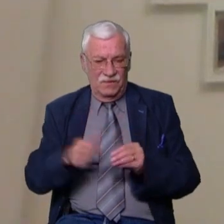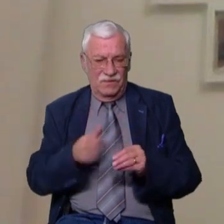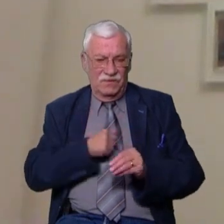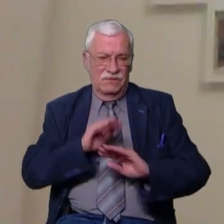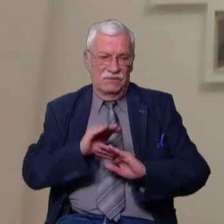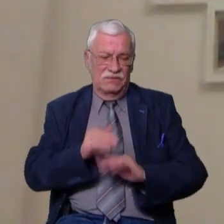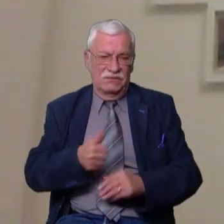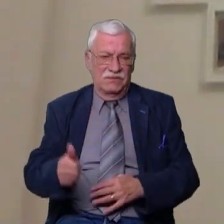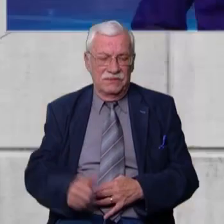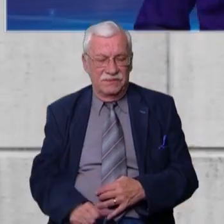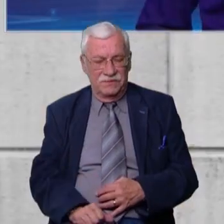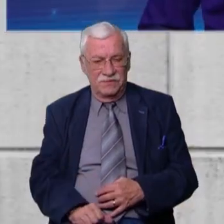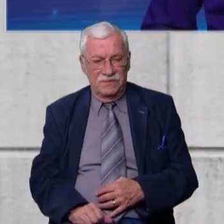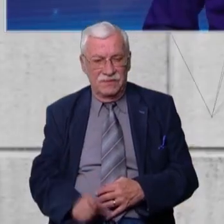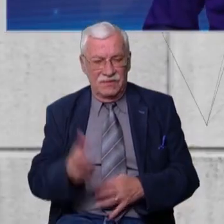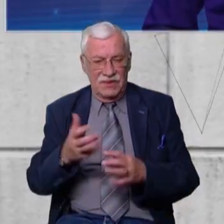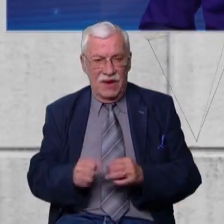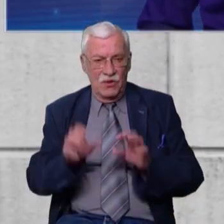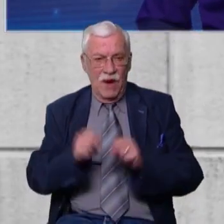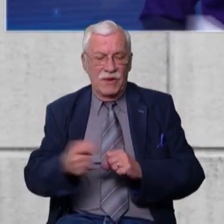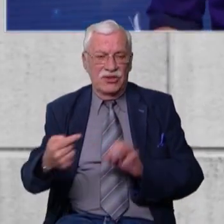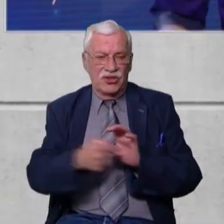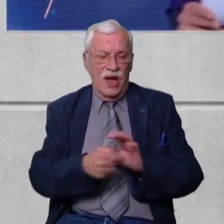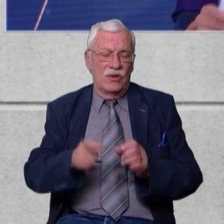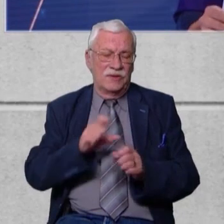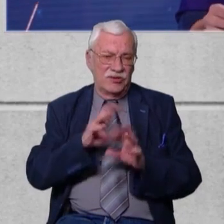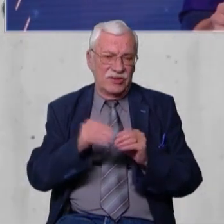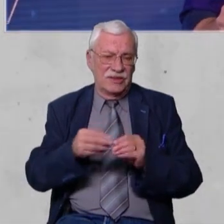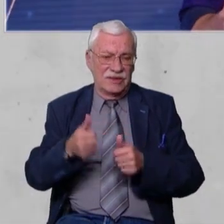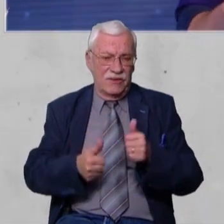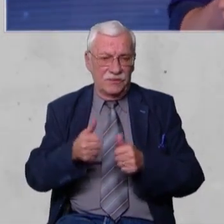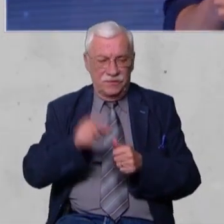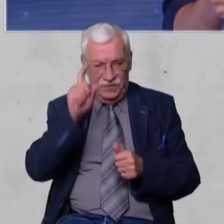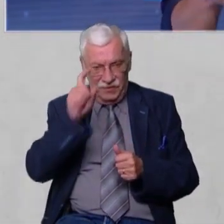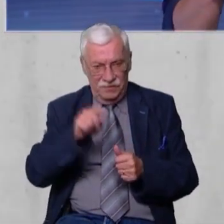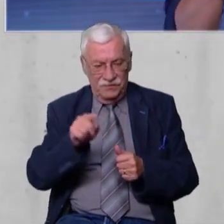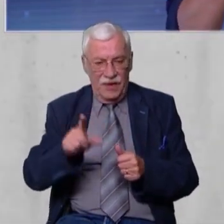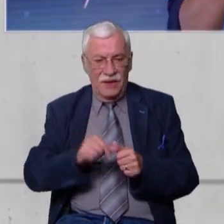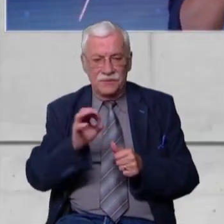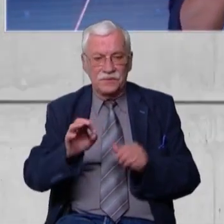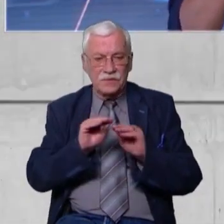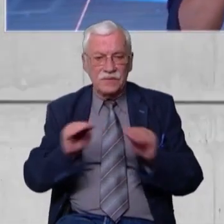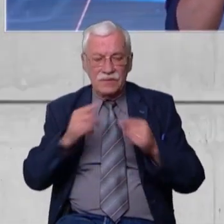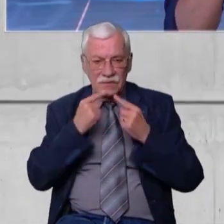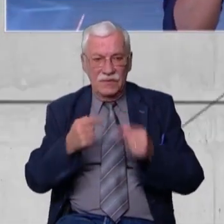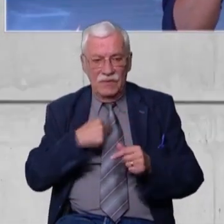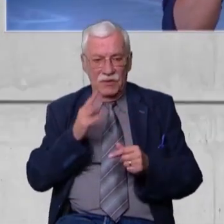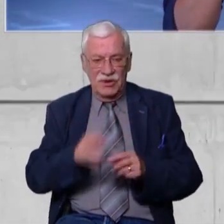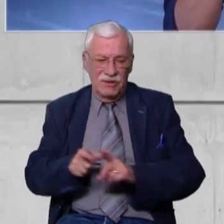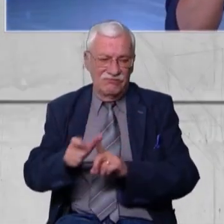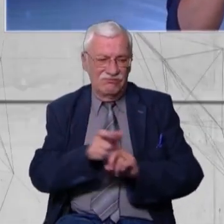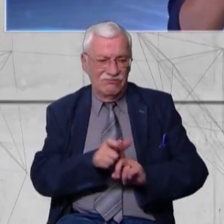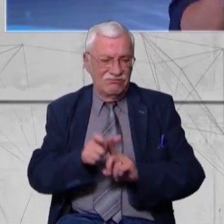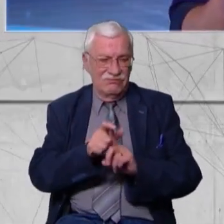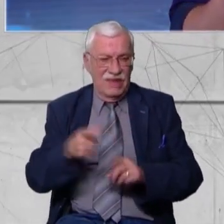Monachium. Ty chciałeś łapać strzały czy zagrania wszystkich piłkarzy Bayernu, ale twój trener powiedział przed meczem, będziemy kryć